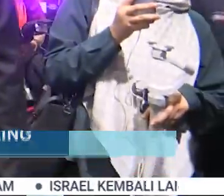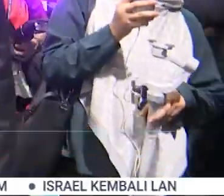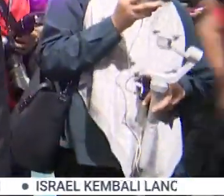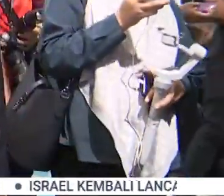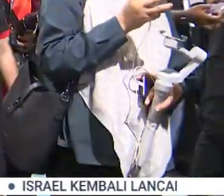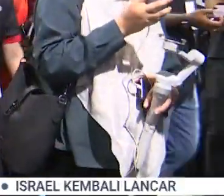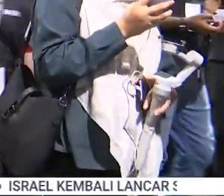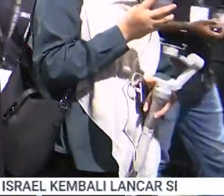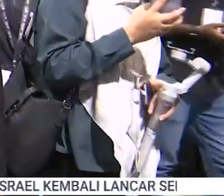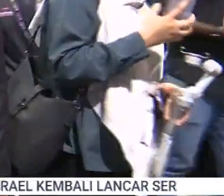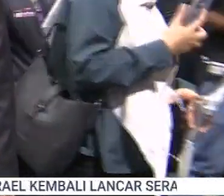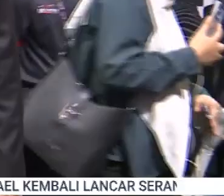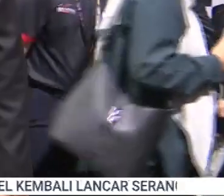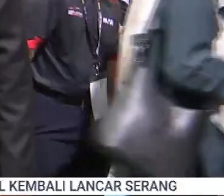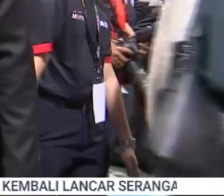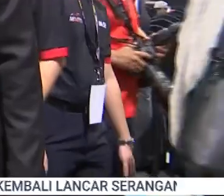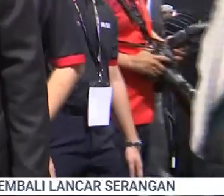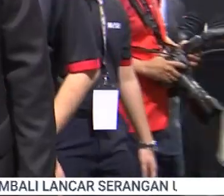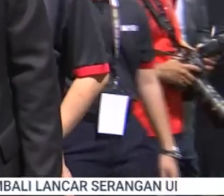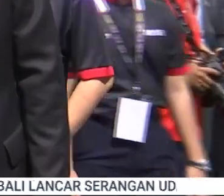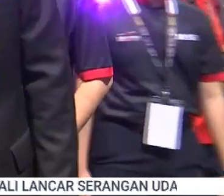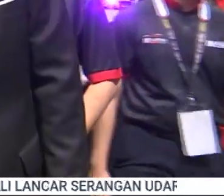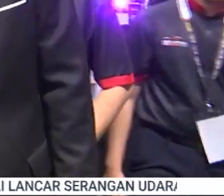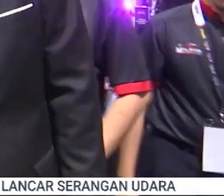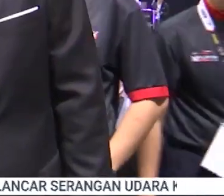mempan dan berteruskan pelanggan